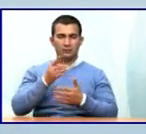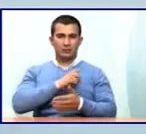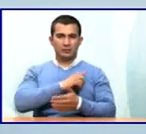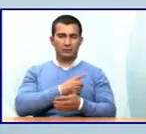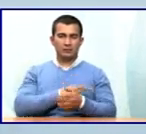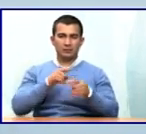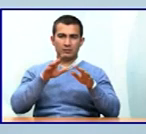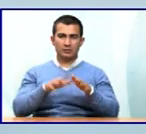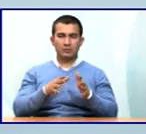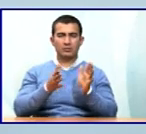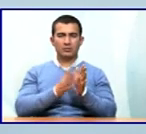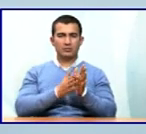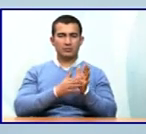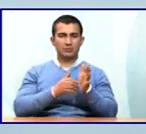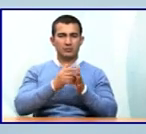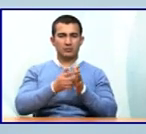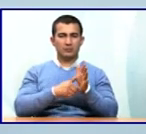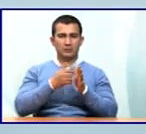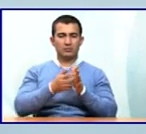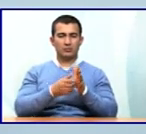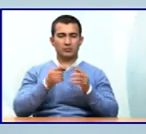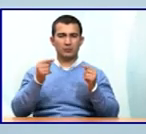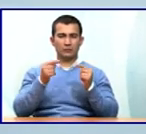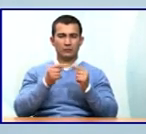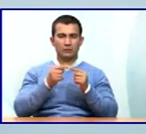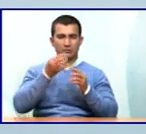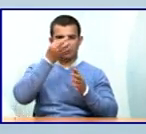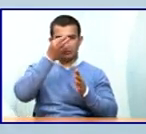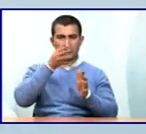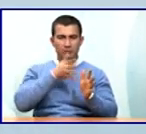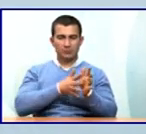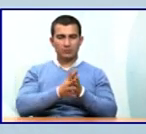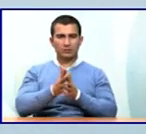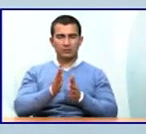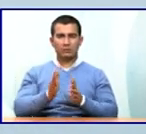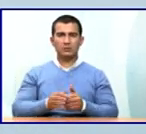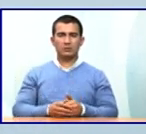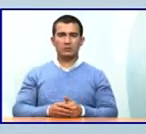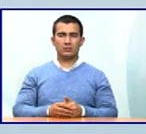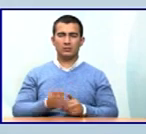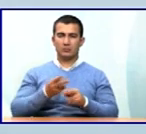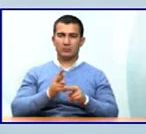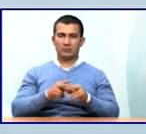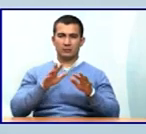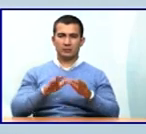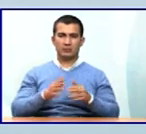yerda kaftimizga tik ravishda kiradi. Demak, mana bu joyda